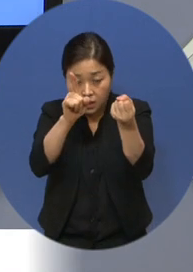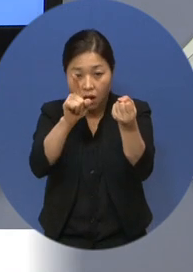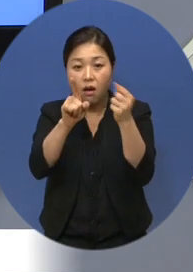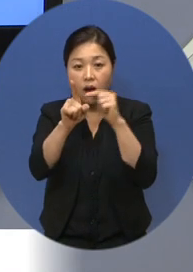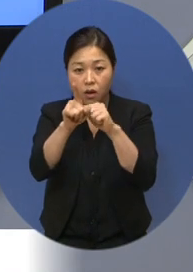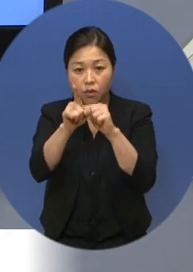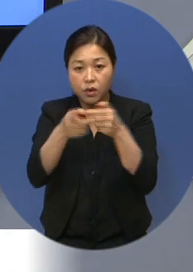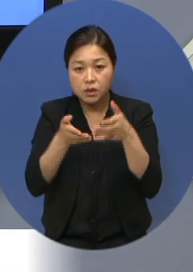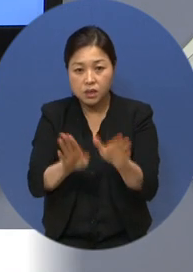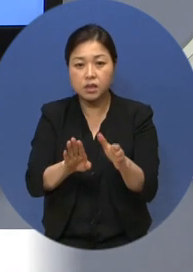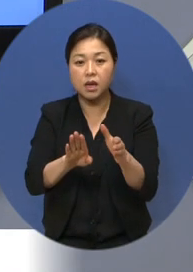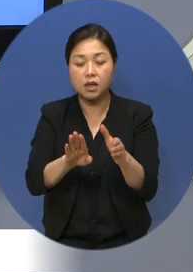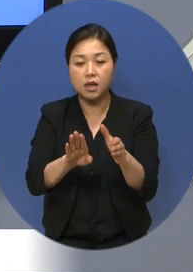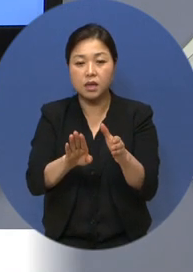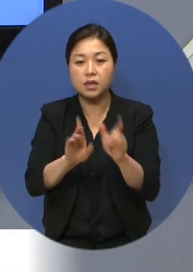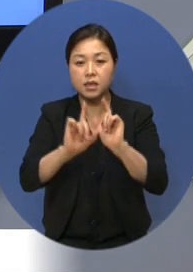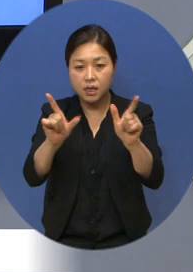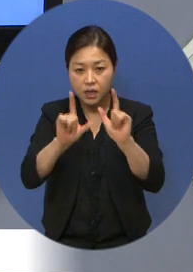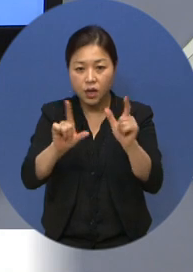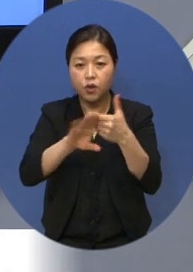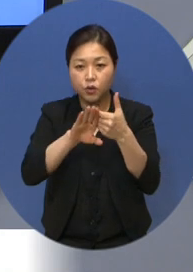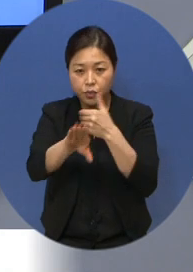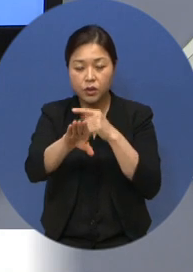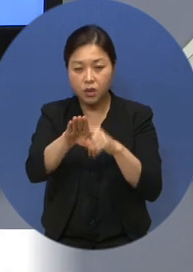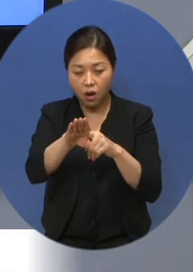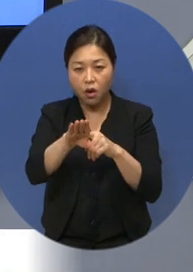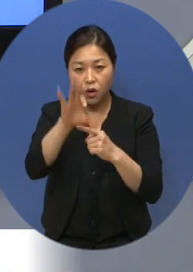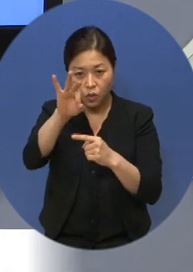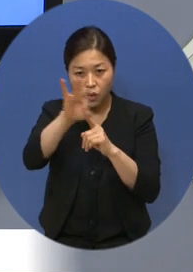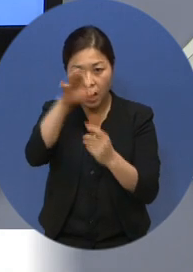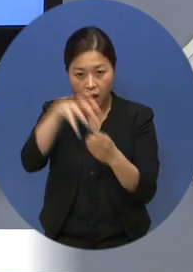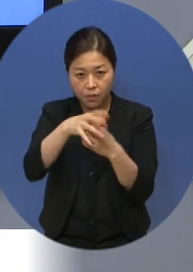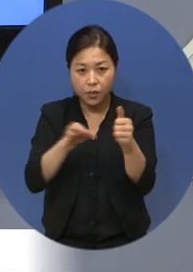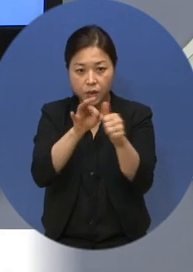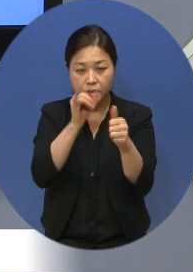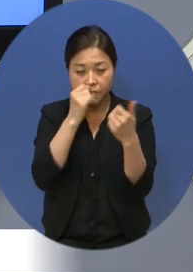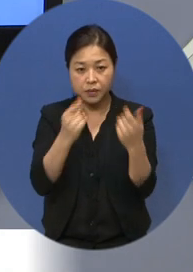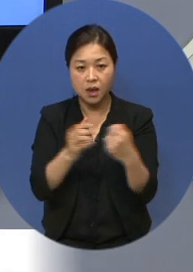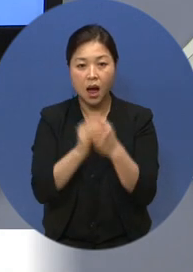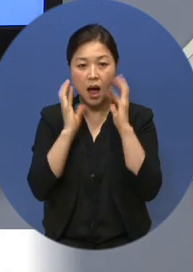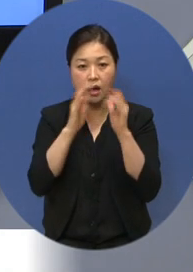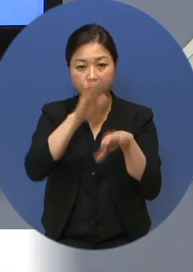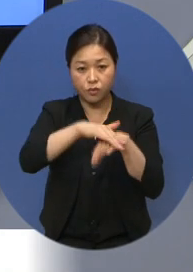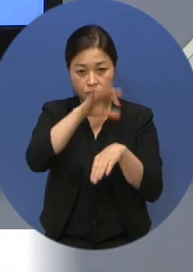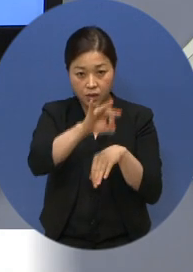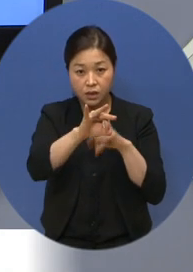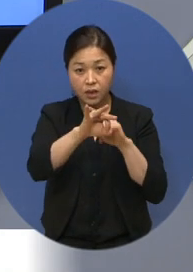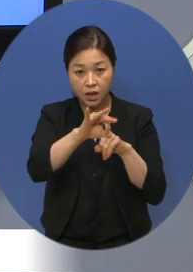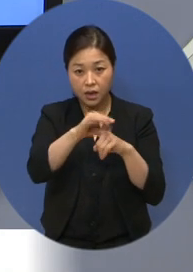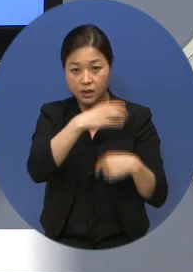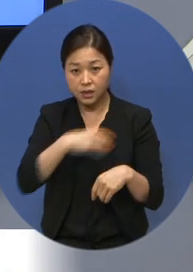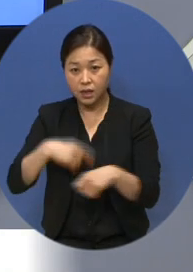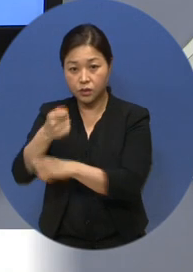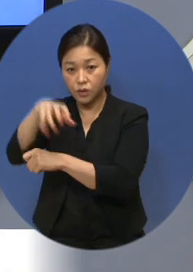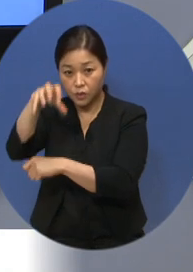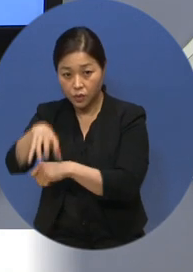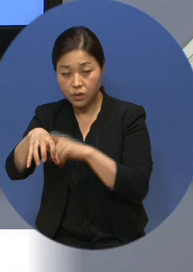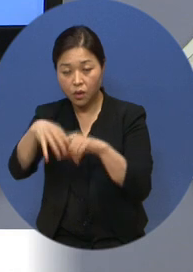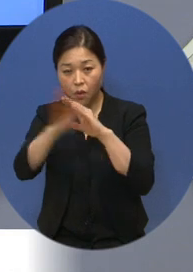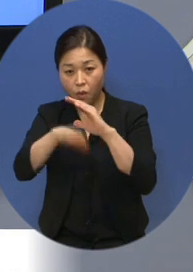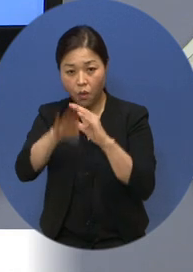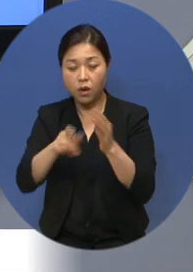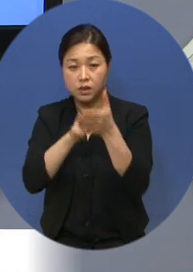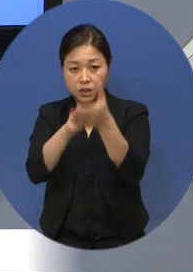소급 지원합니다 또한 아동 수당 등 지급 후의 지자체는 미혼 부 자녀가 공적인 로 등록 되기